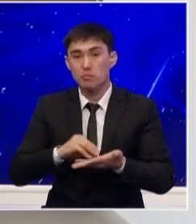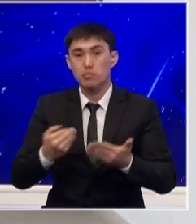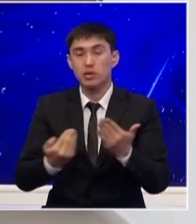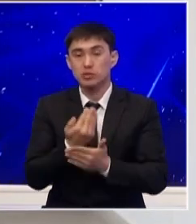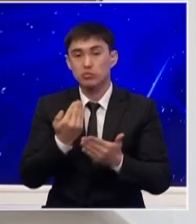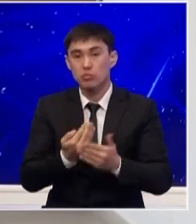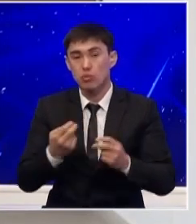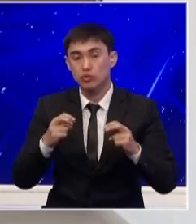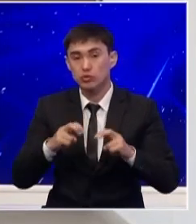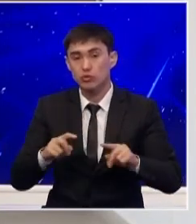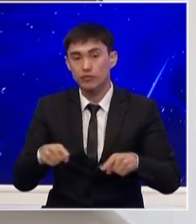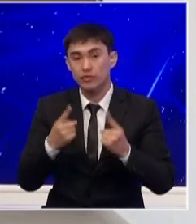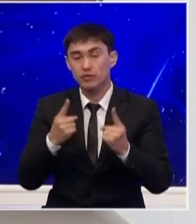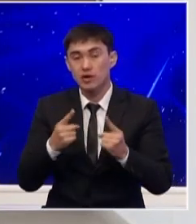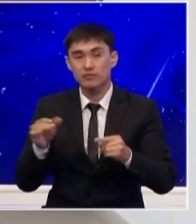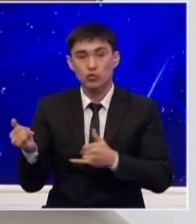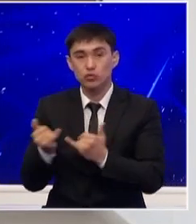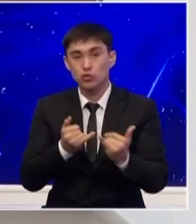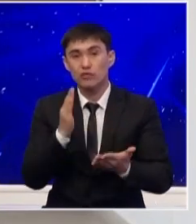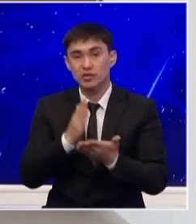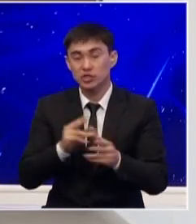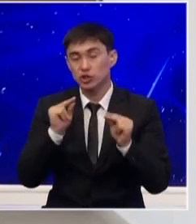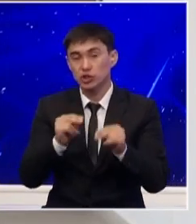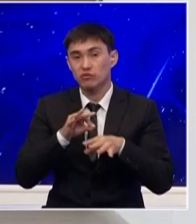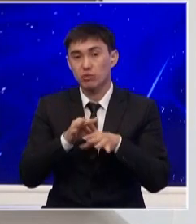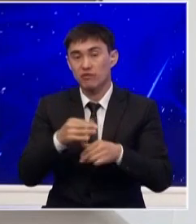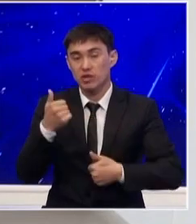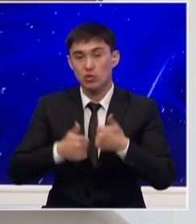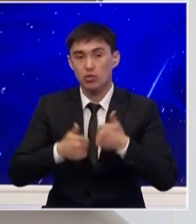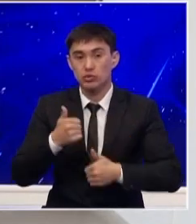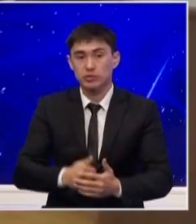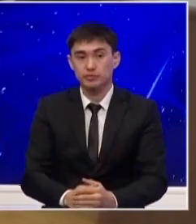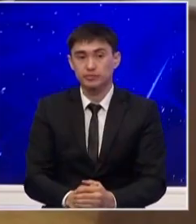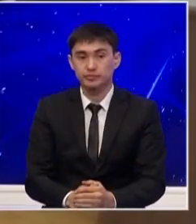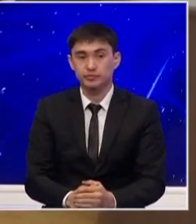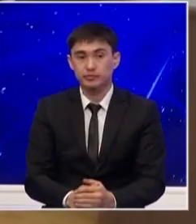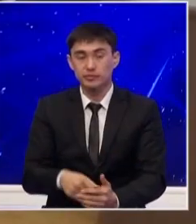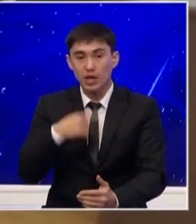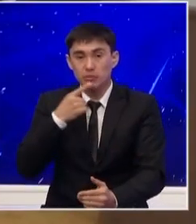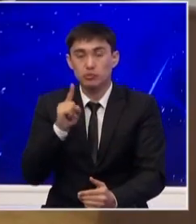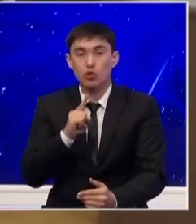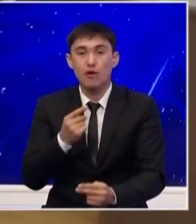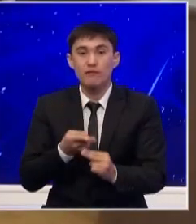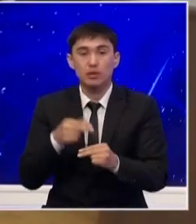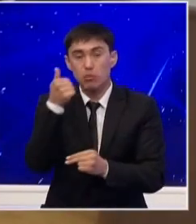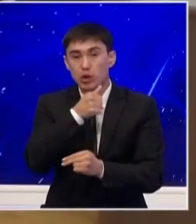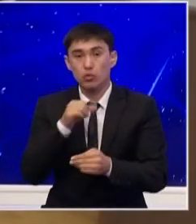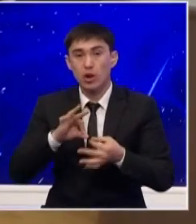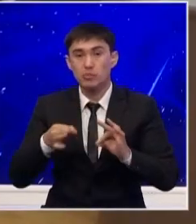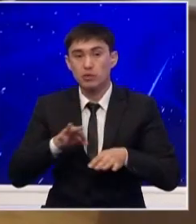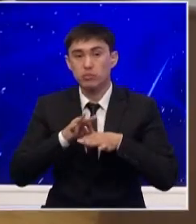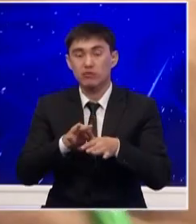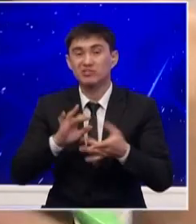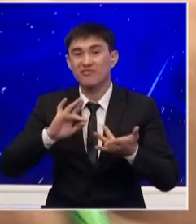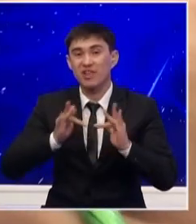пересмотр. Также созданы все условия для честного проведения конкурса. Стоит отметить, в текущем году олимпиада проводится